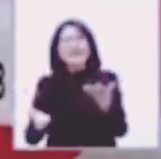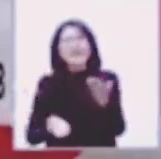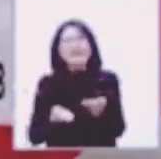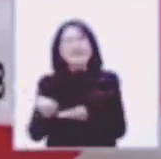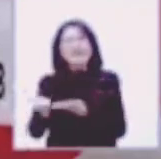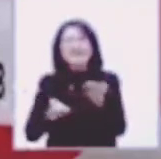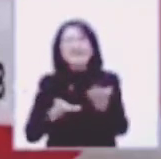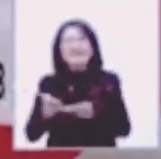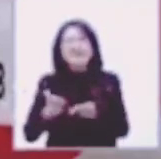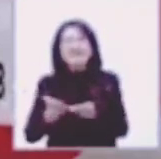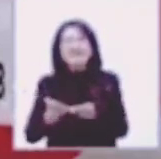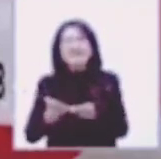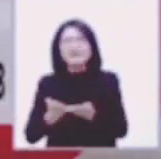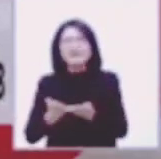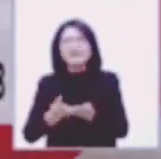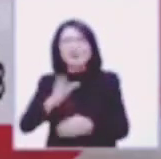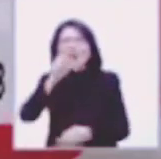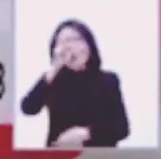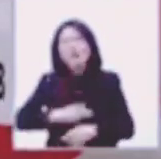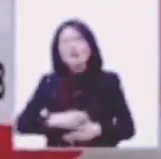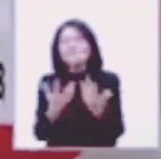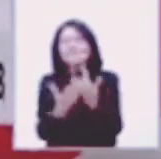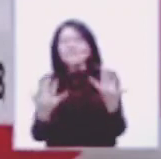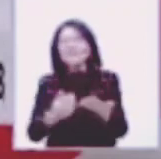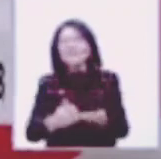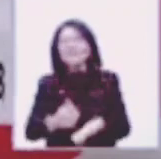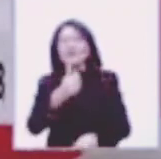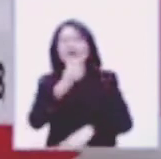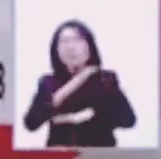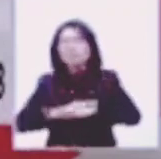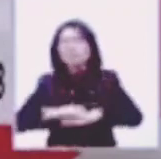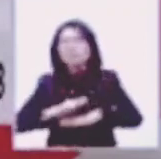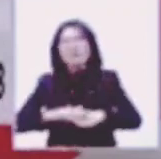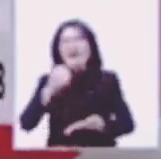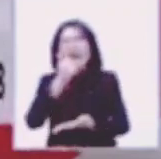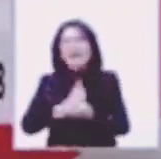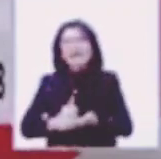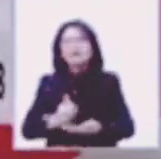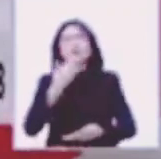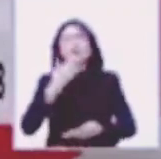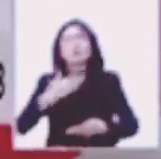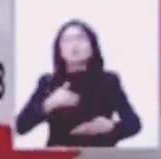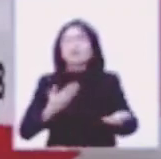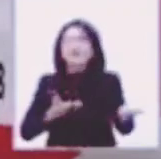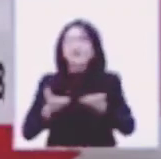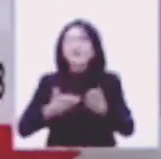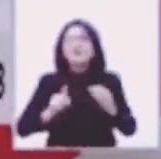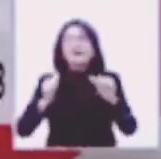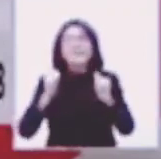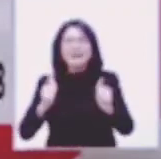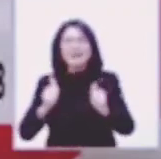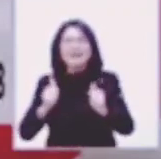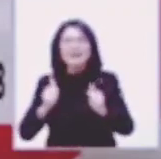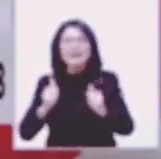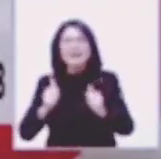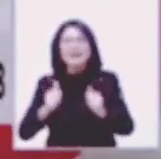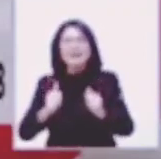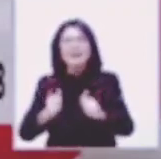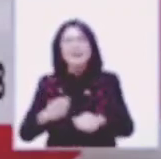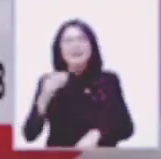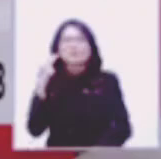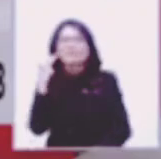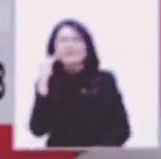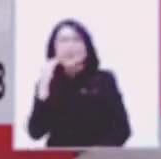para pemangku adat, masyarakat adat yang memiliki banyak jasa sejak sebelum kemerdekaan hingga hari ini, menjaga